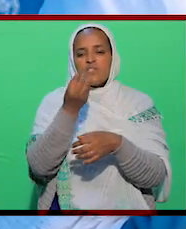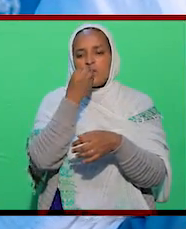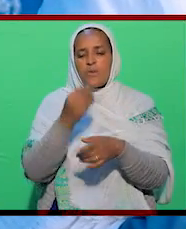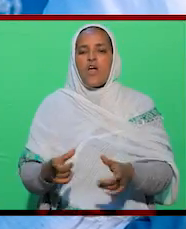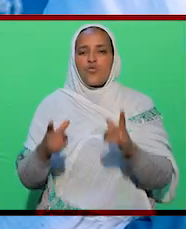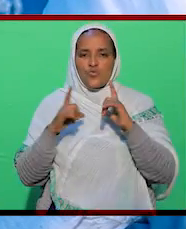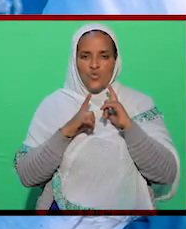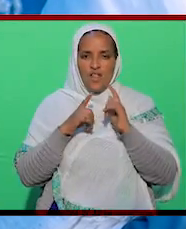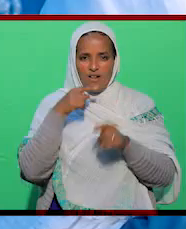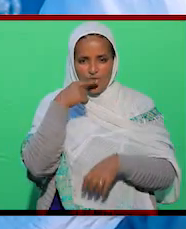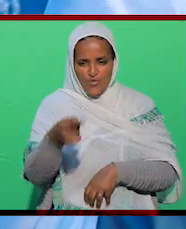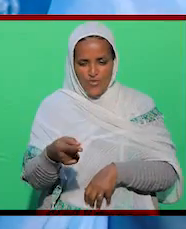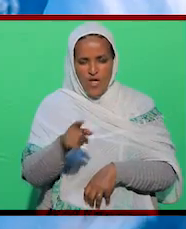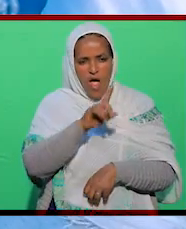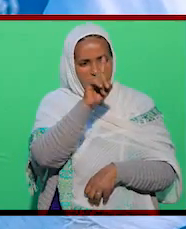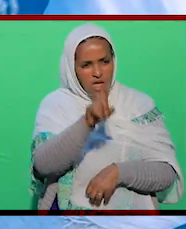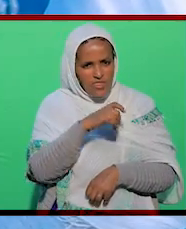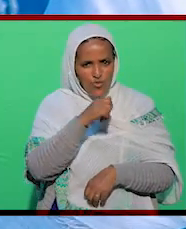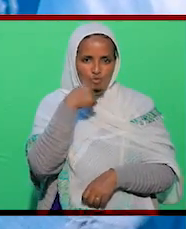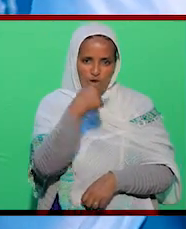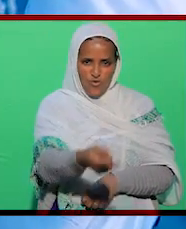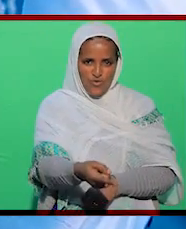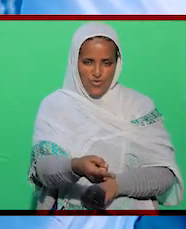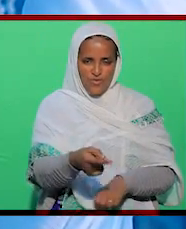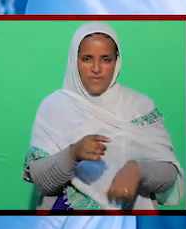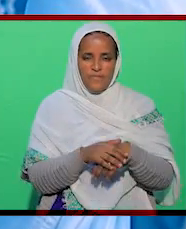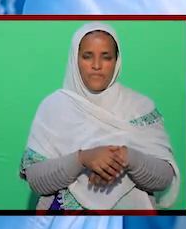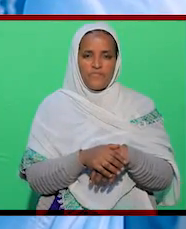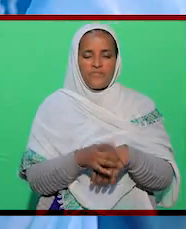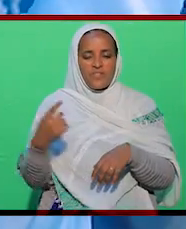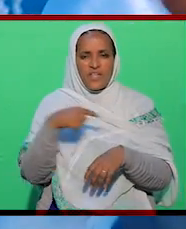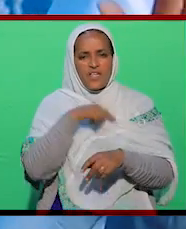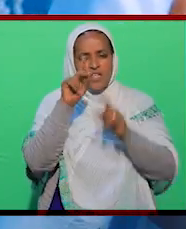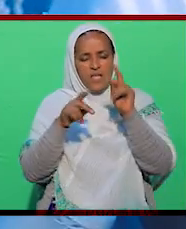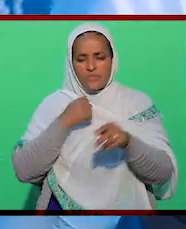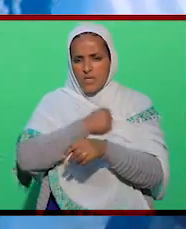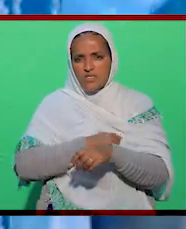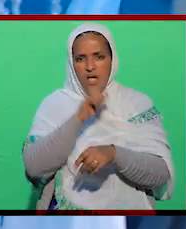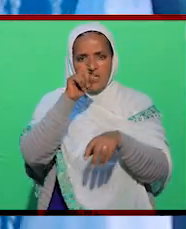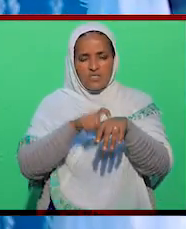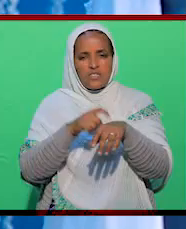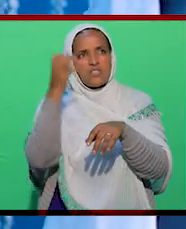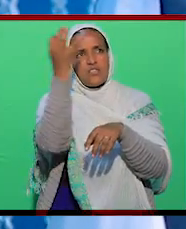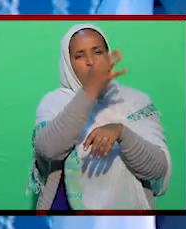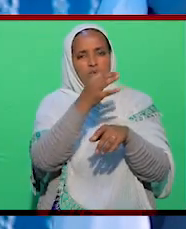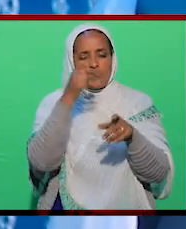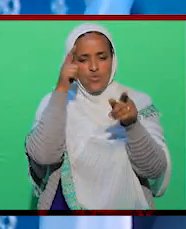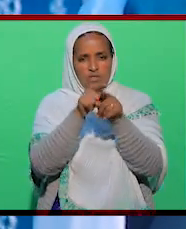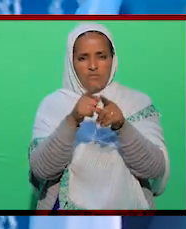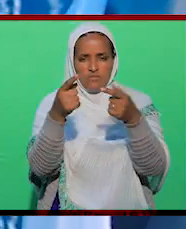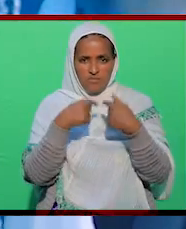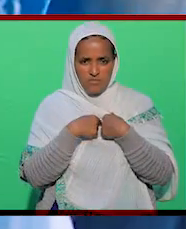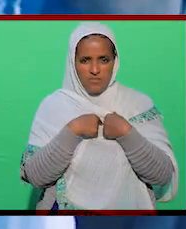ምን እየበላ ይኖራል ብላችሁ አትጠይቁም አሏቸው ይባላል። የኛ ዘኩ አሳዛኝ ነው። አንድ ጊዜ አንድ ሰባኪ አንድ ወንድም